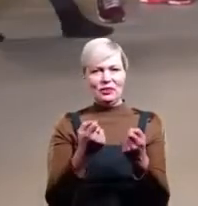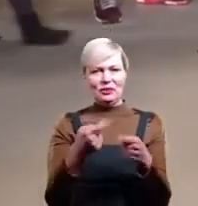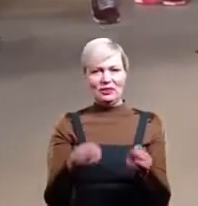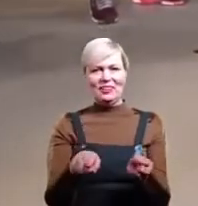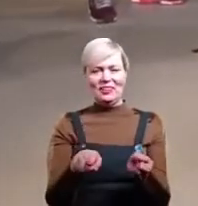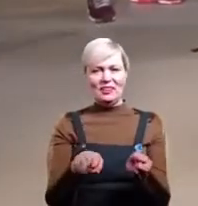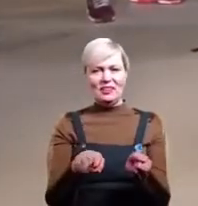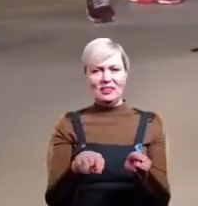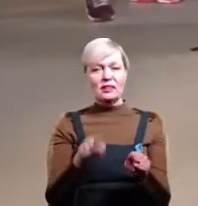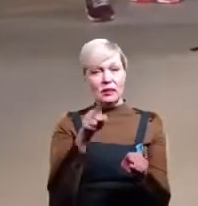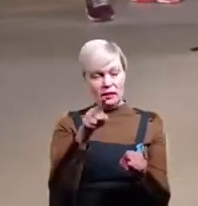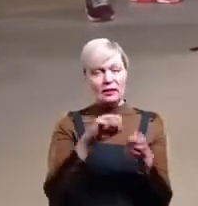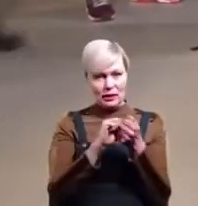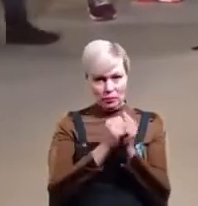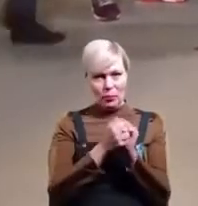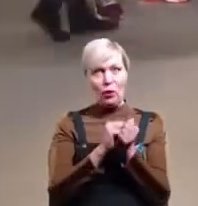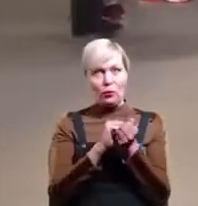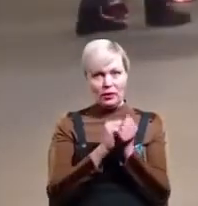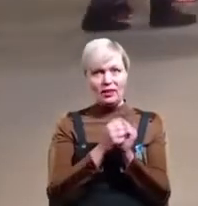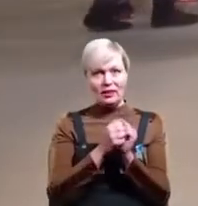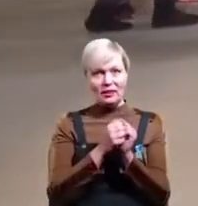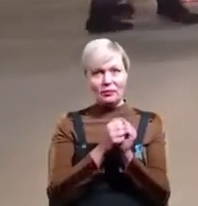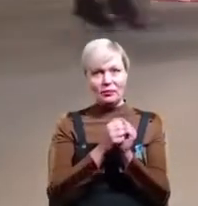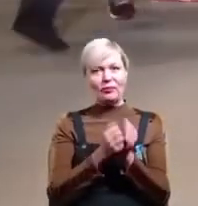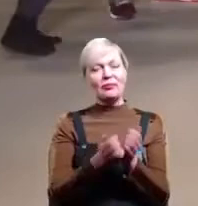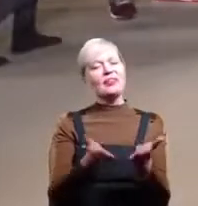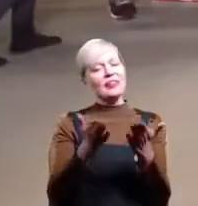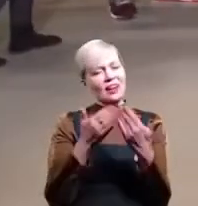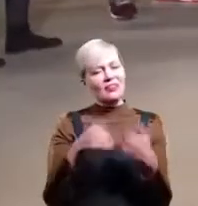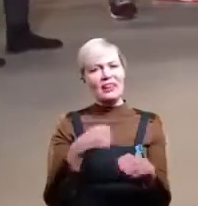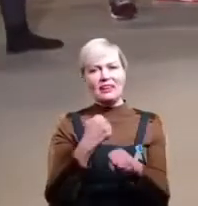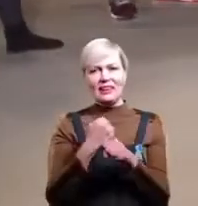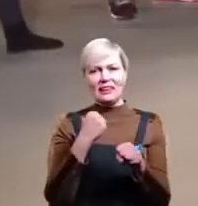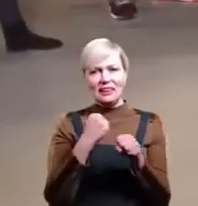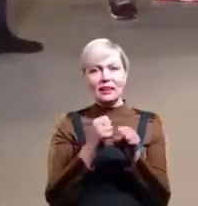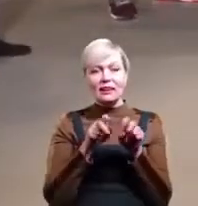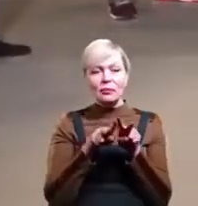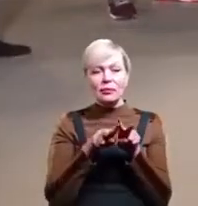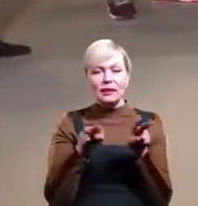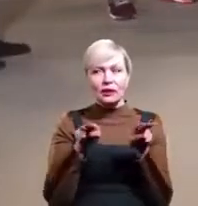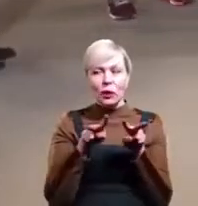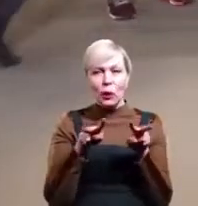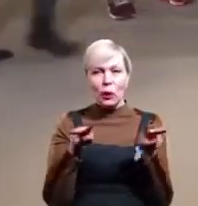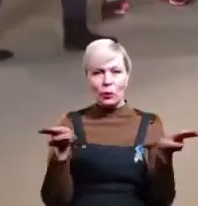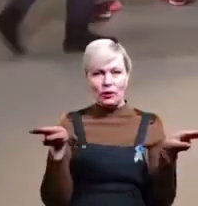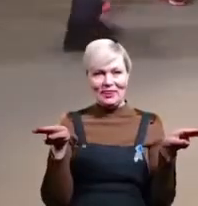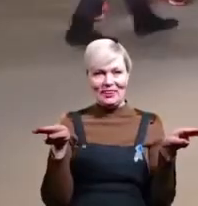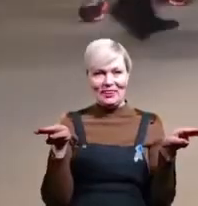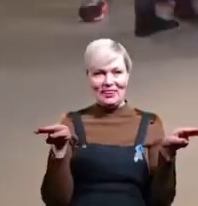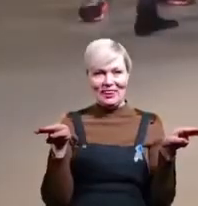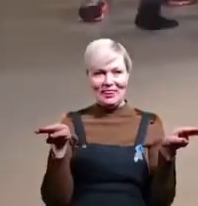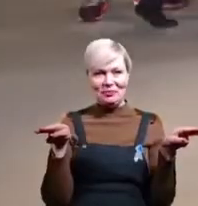Это запомнили? Давайте сделаем синхронненько вот эту вот.